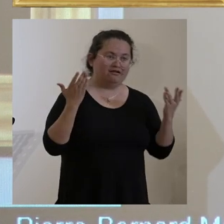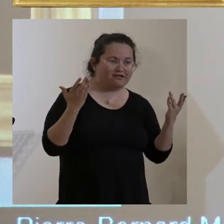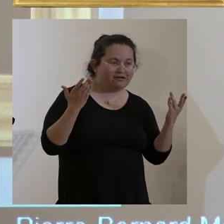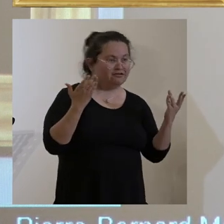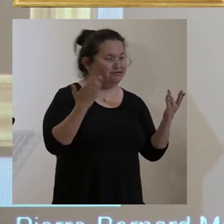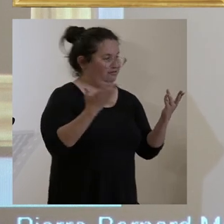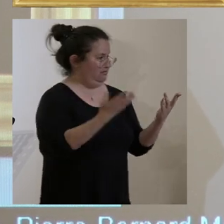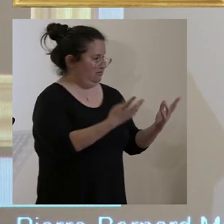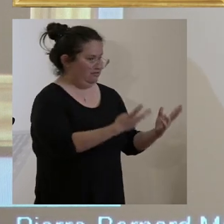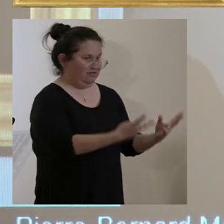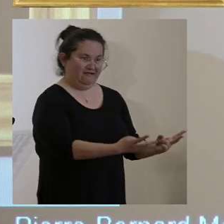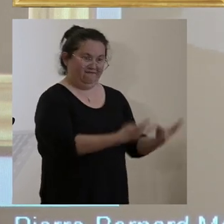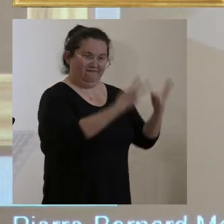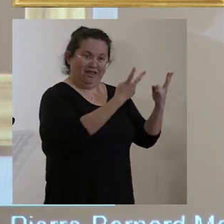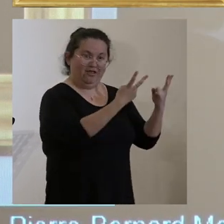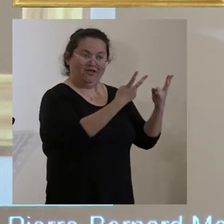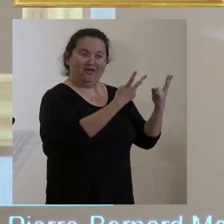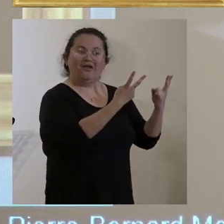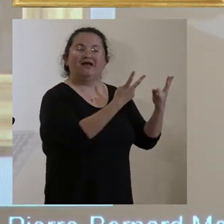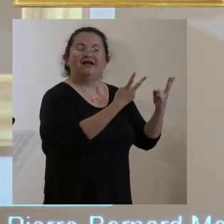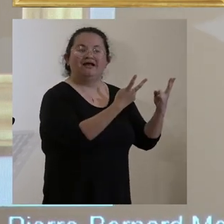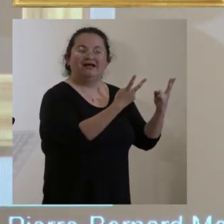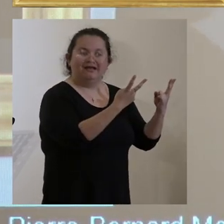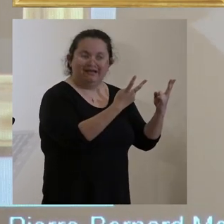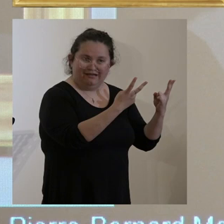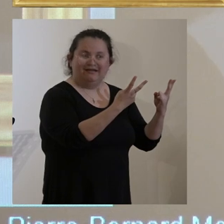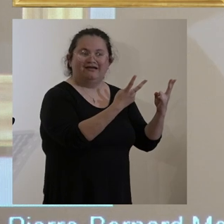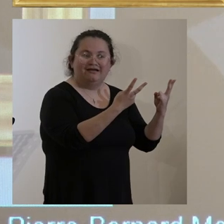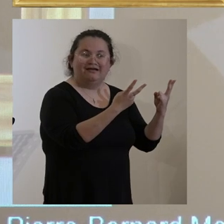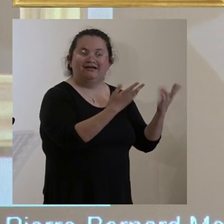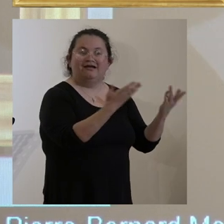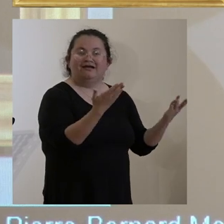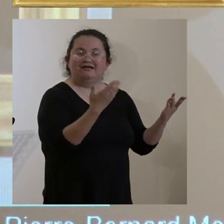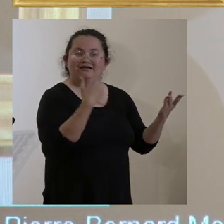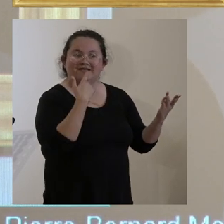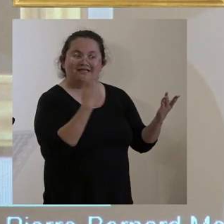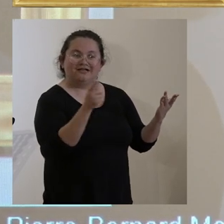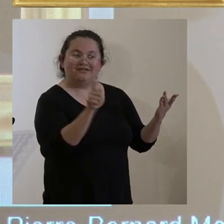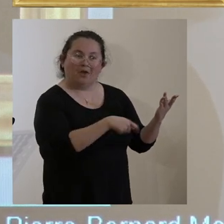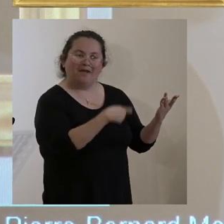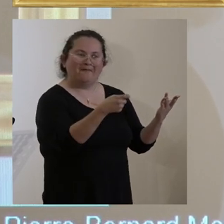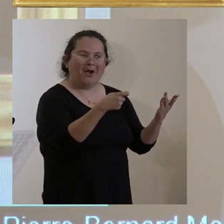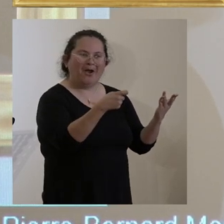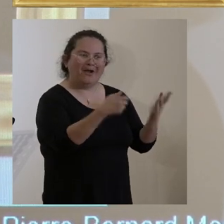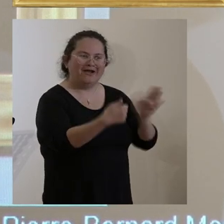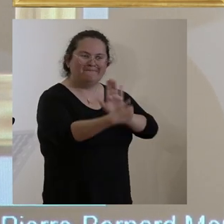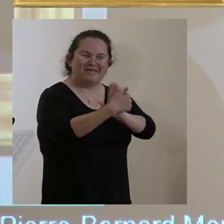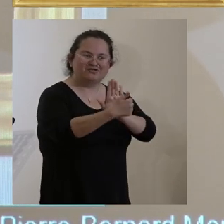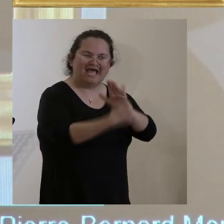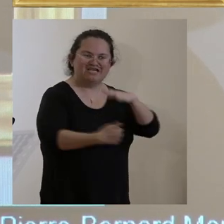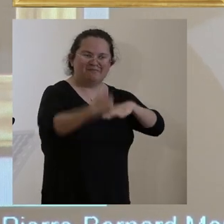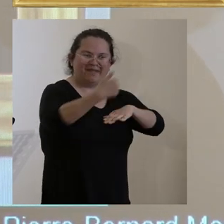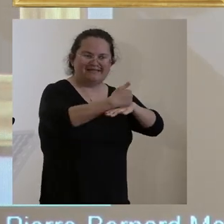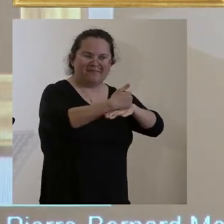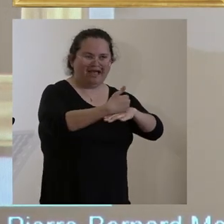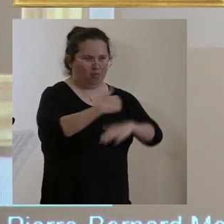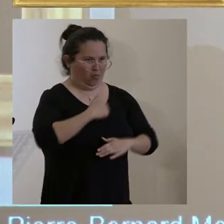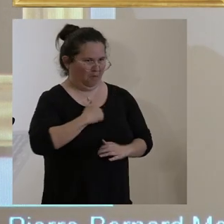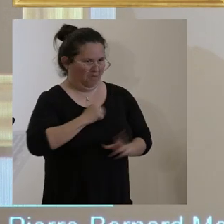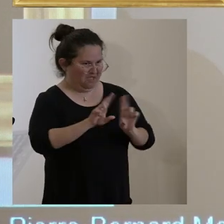en valeur, eh bien, c'est celle dont aujourd'hui nous avons ensemble le moins parlé. Alors, que vous dire d'autre sur cette